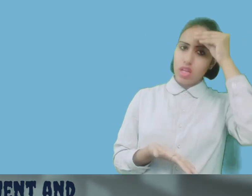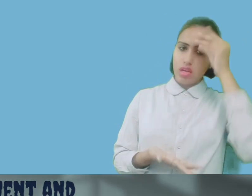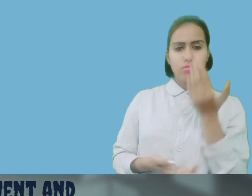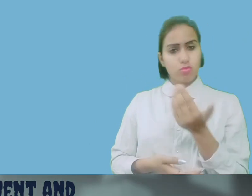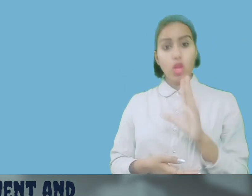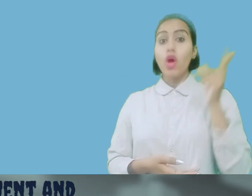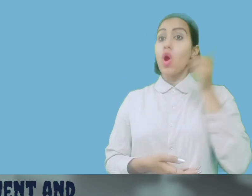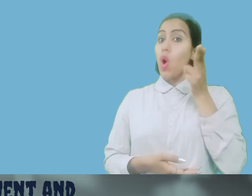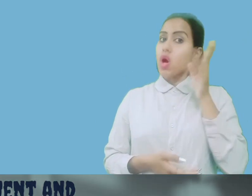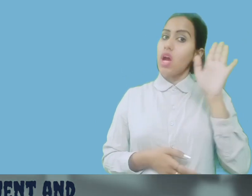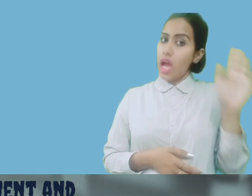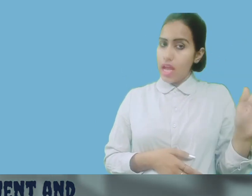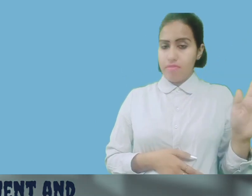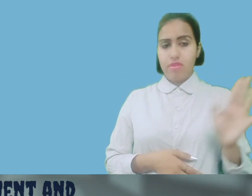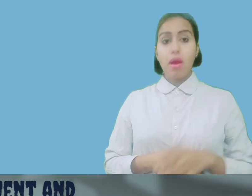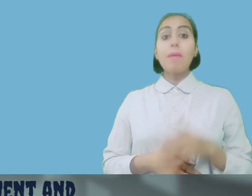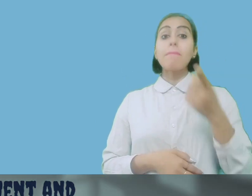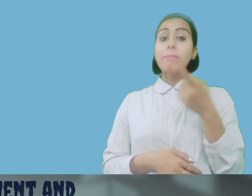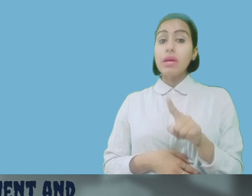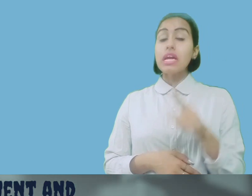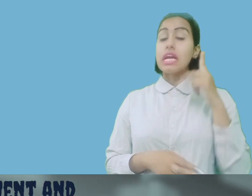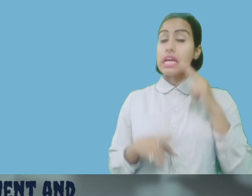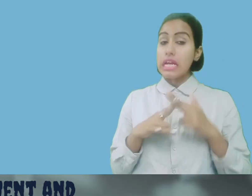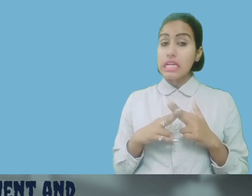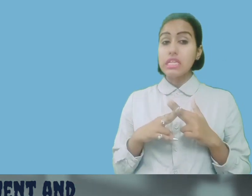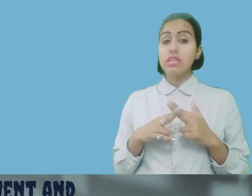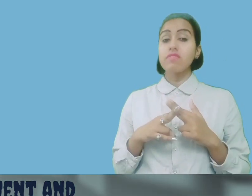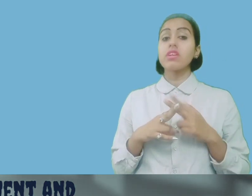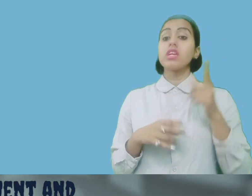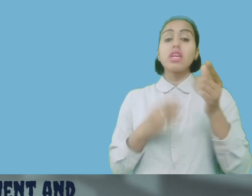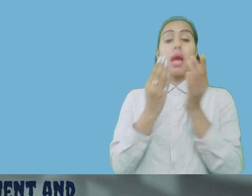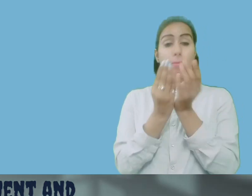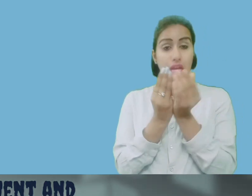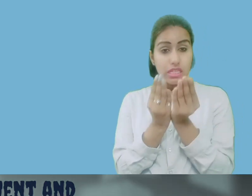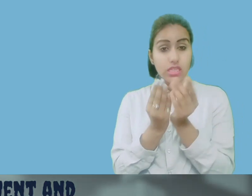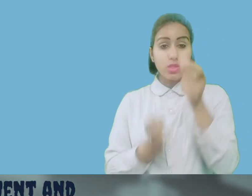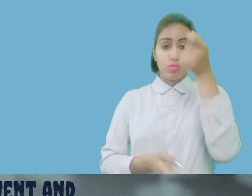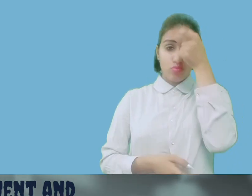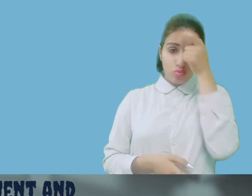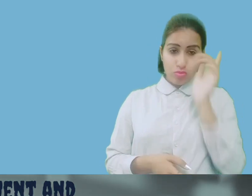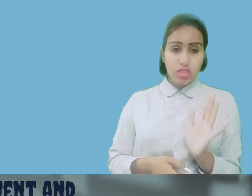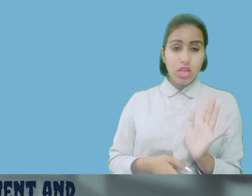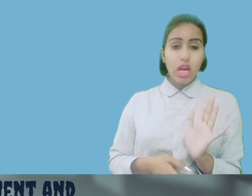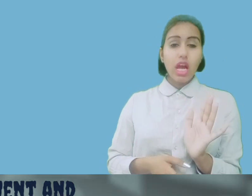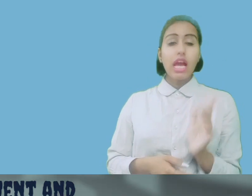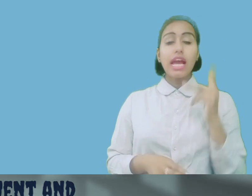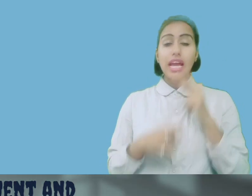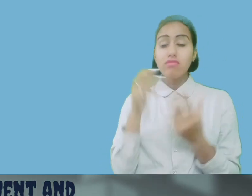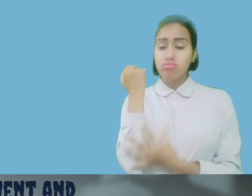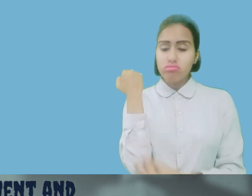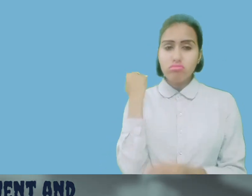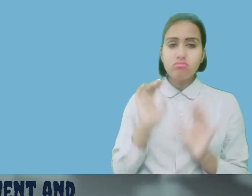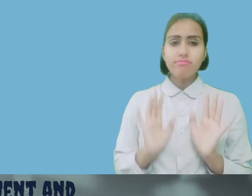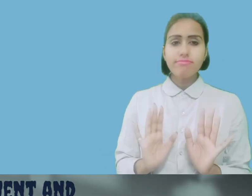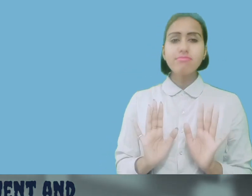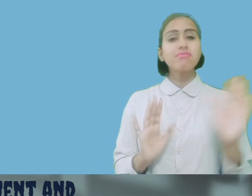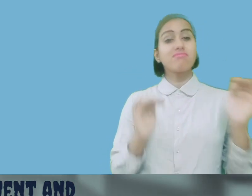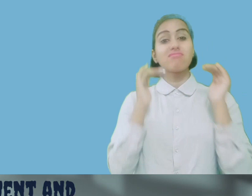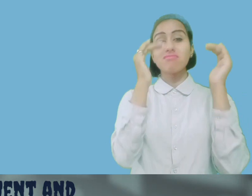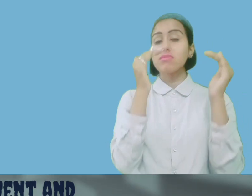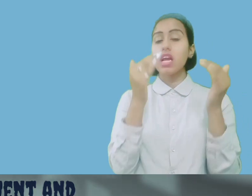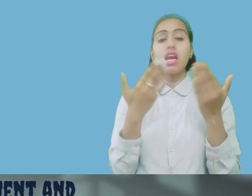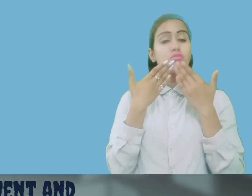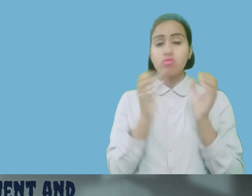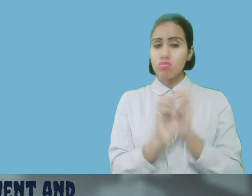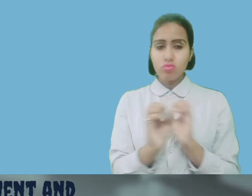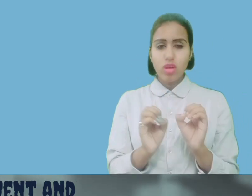जेन्युइनली चाहिए है, जिस चीज़ के लिए वो समाज की मुख्य धारा से जुड़ सकते हैं। उनको बेसिक रीडिंग राइटिंग का कम्युनिकेशन चाहिए है, उनको